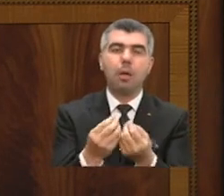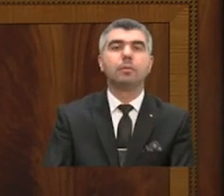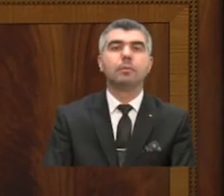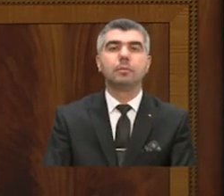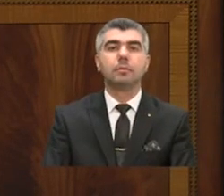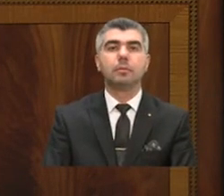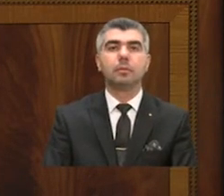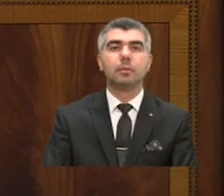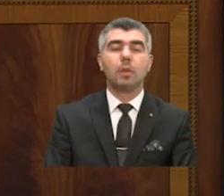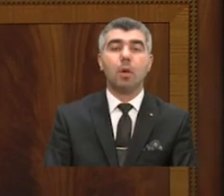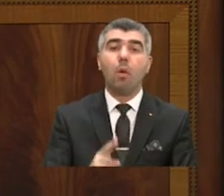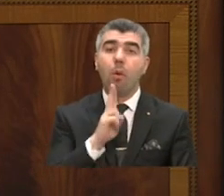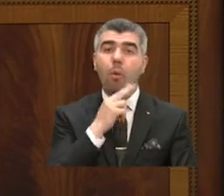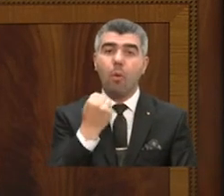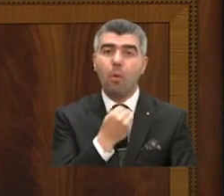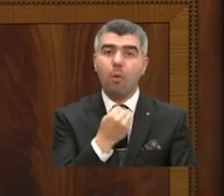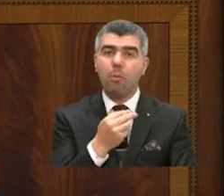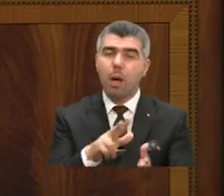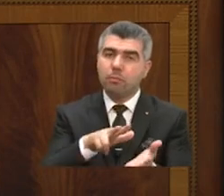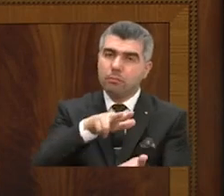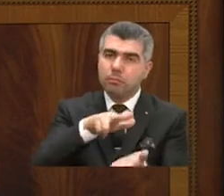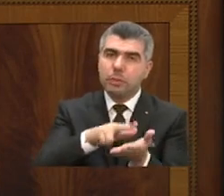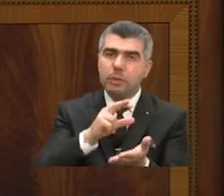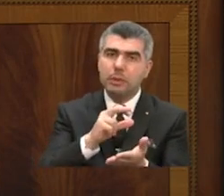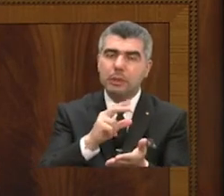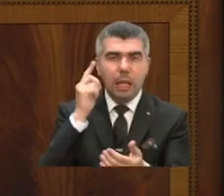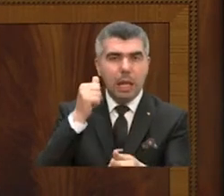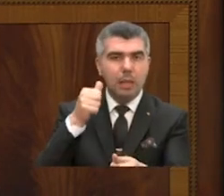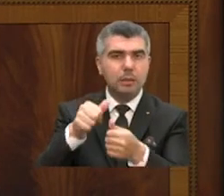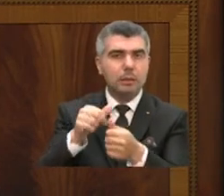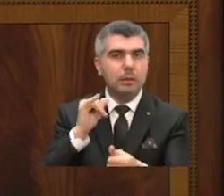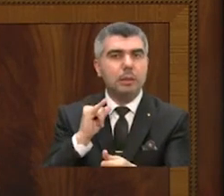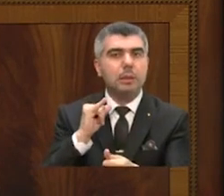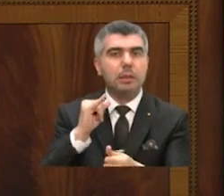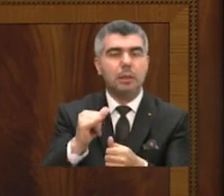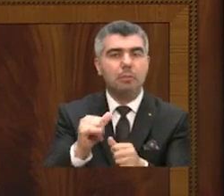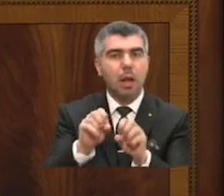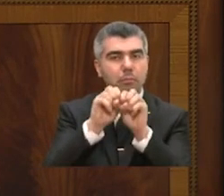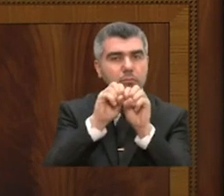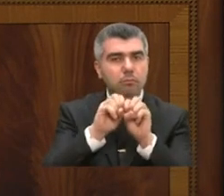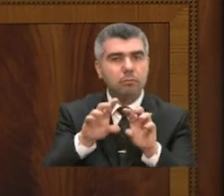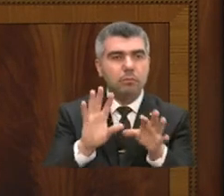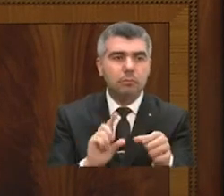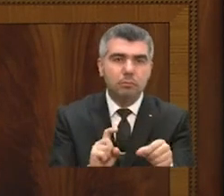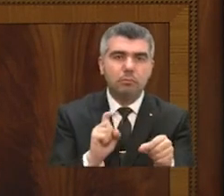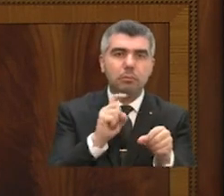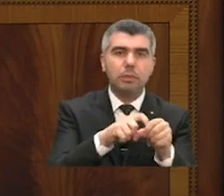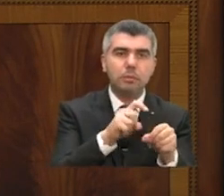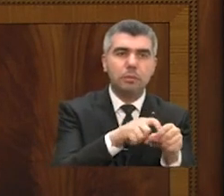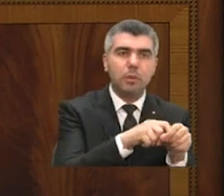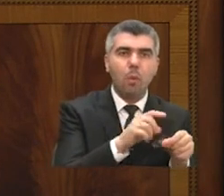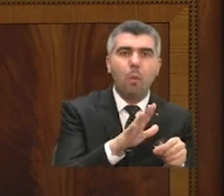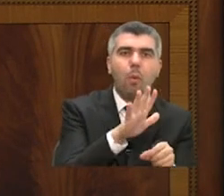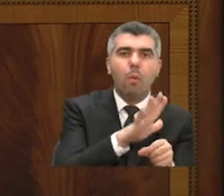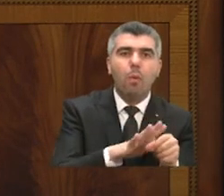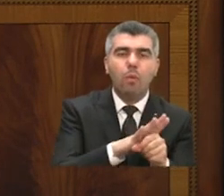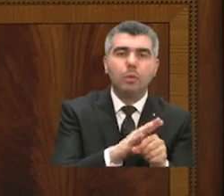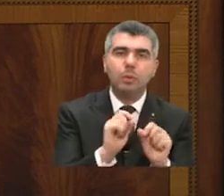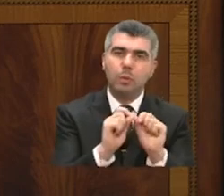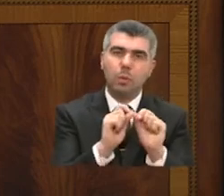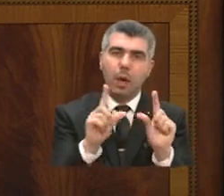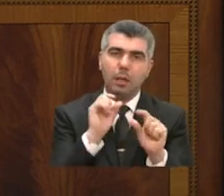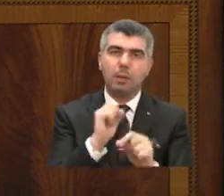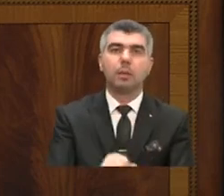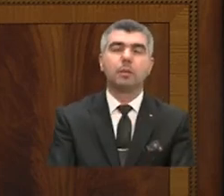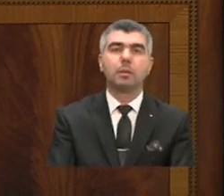الحكومة ترسيخ صرح الدولة الاجتماعية أساس تعاقدها مع المواطنين والمواطنات، وتجلى